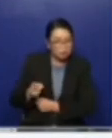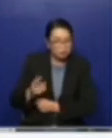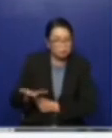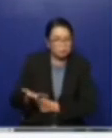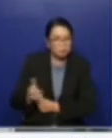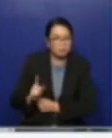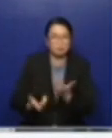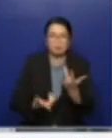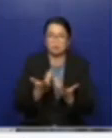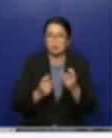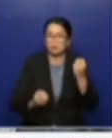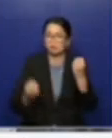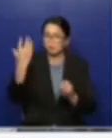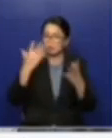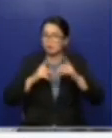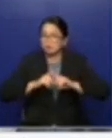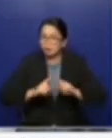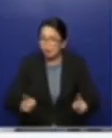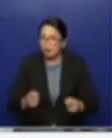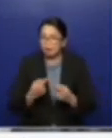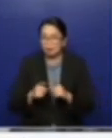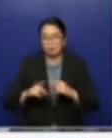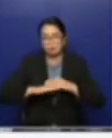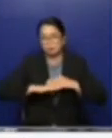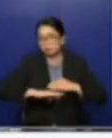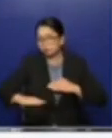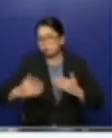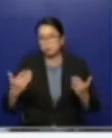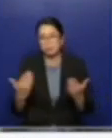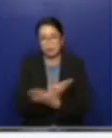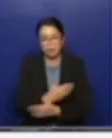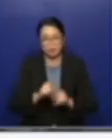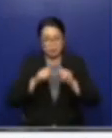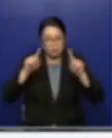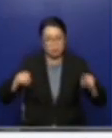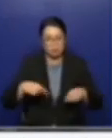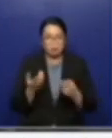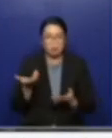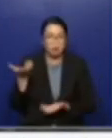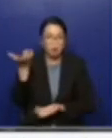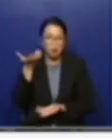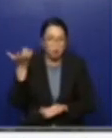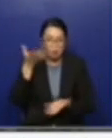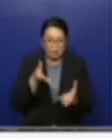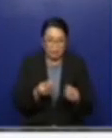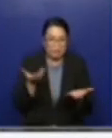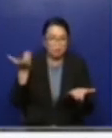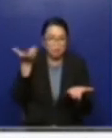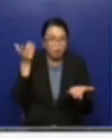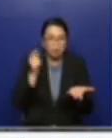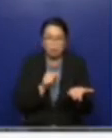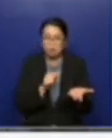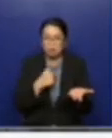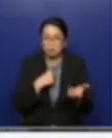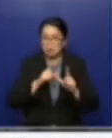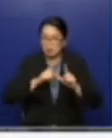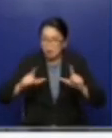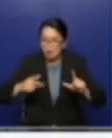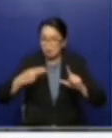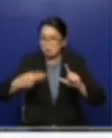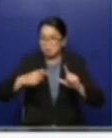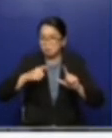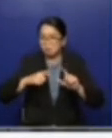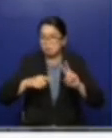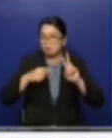กว่าที่ดินเรียกโฉนดลอยบางพื้นที่คนมีที่เป็นร้อยไร่เป็นพันไร่เป็นหมื่นไร่